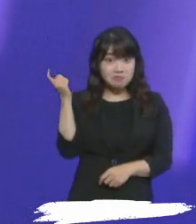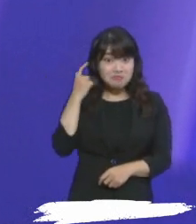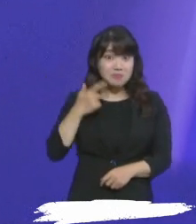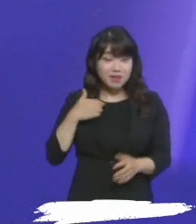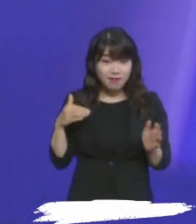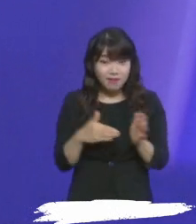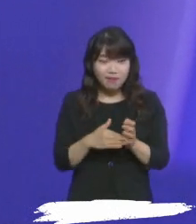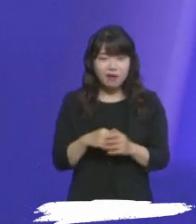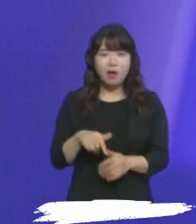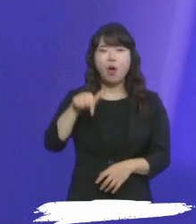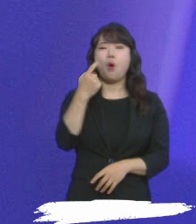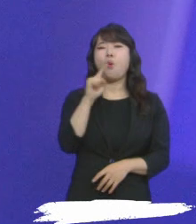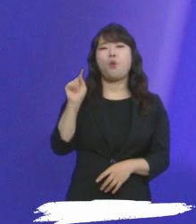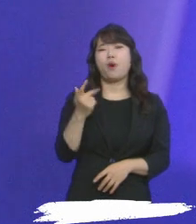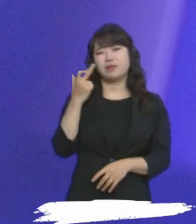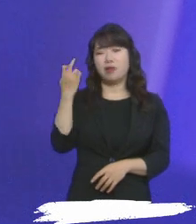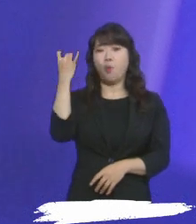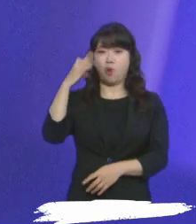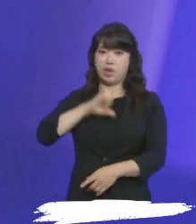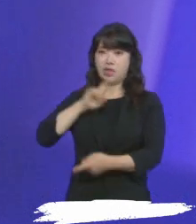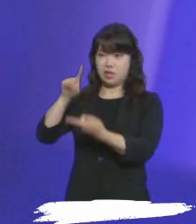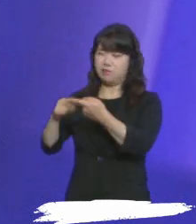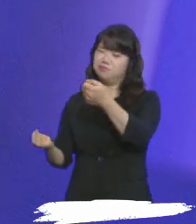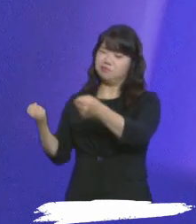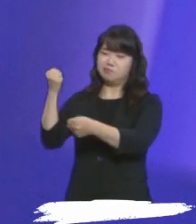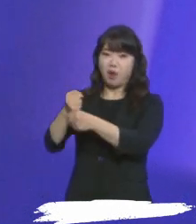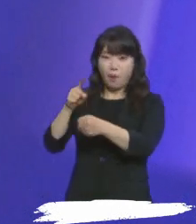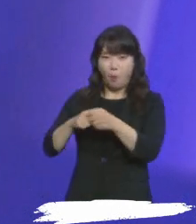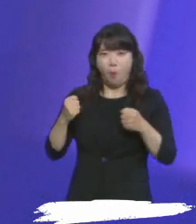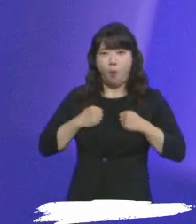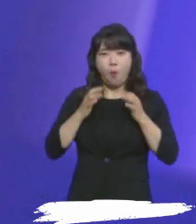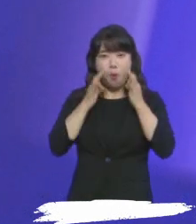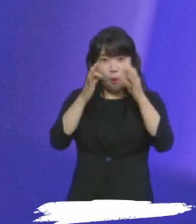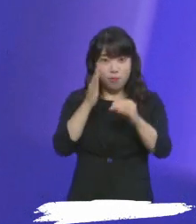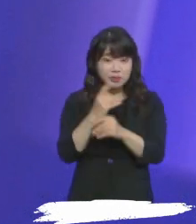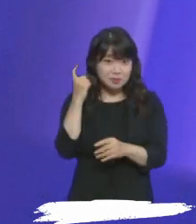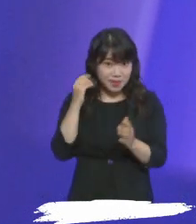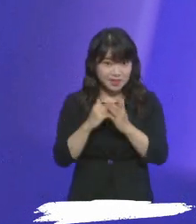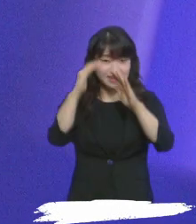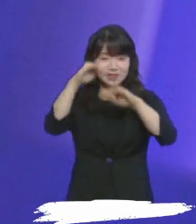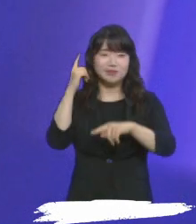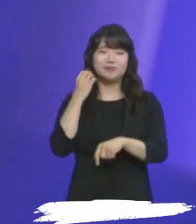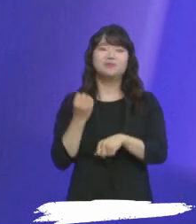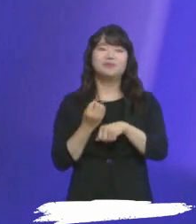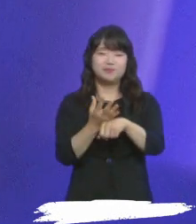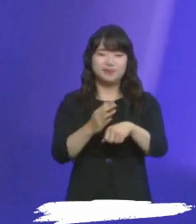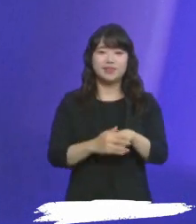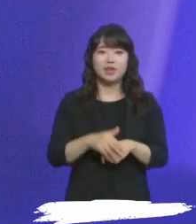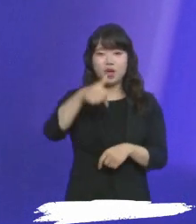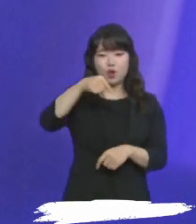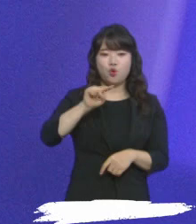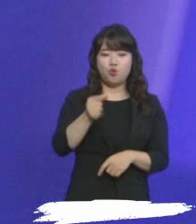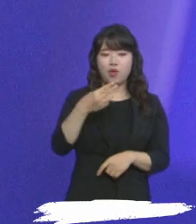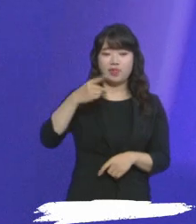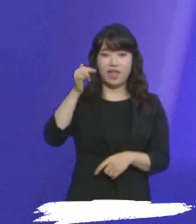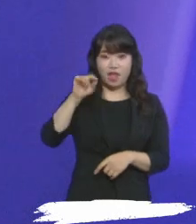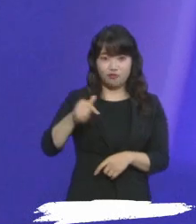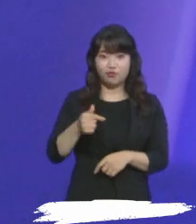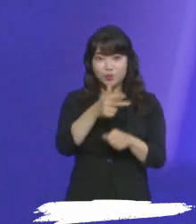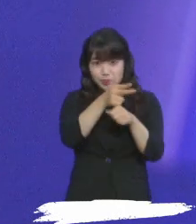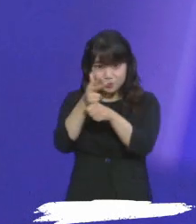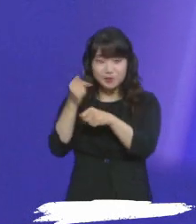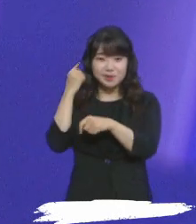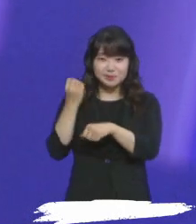계신가요? 관산이라는 원래 이름을 되찾고자 하는 사람들이 있다고 하는데요. 관련 소식 강서구 권태훈 주민통신원이